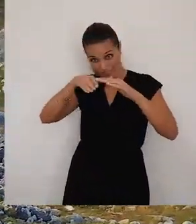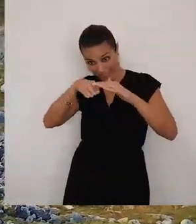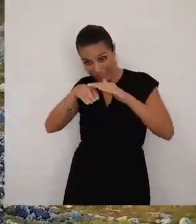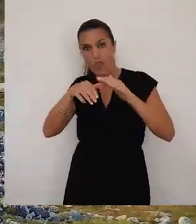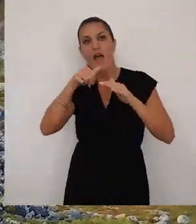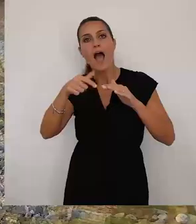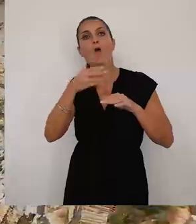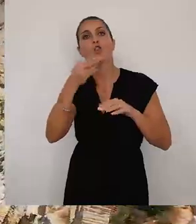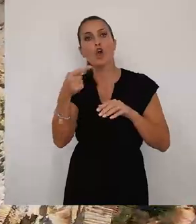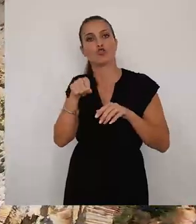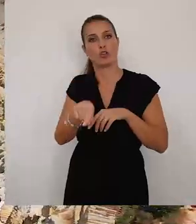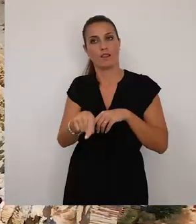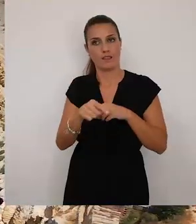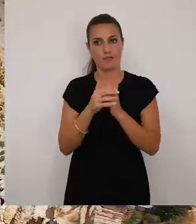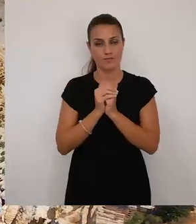cavità.